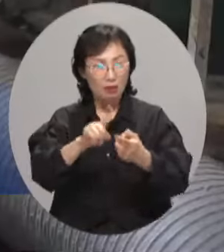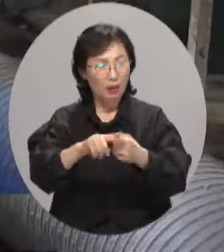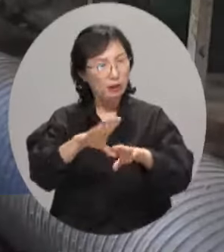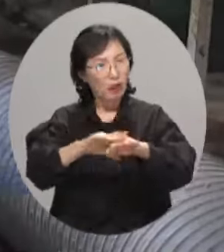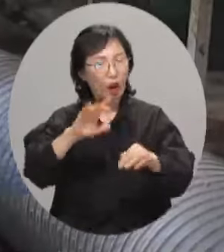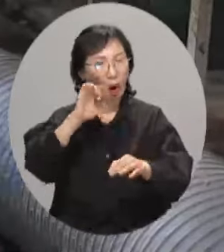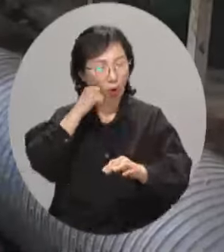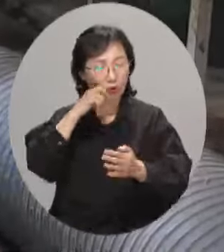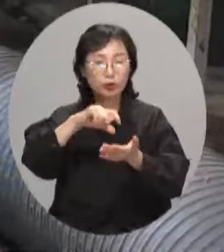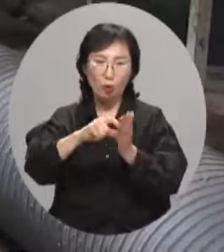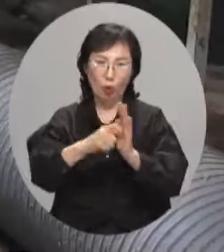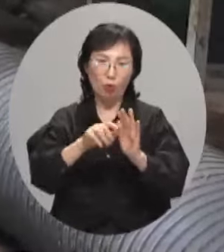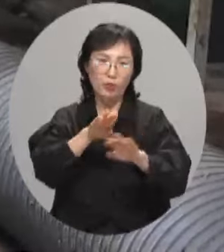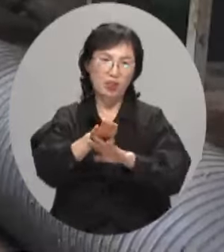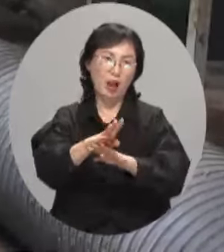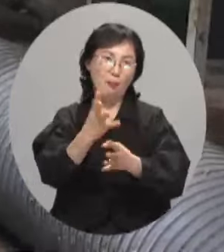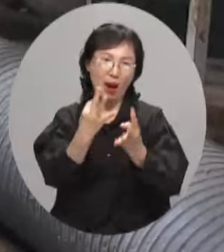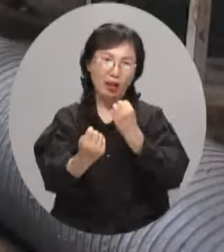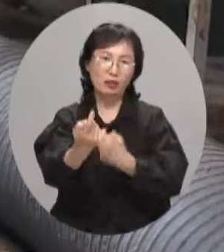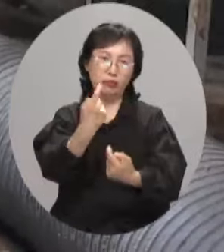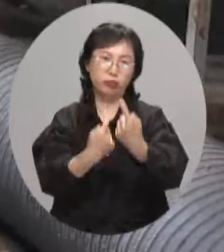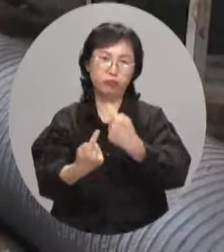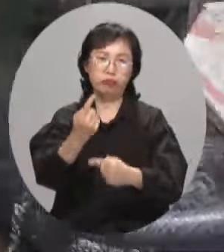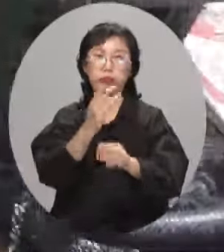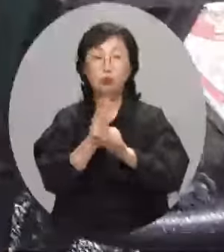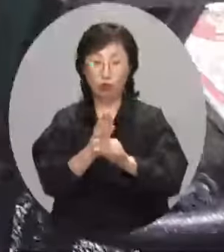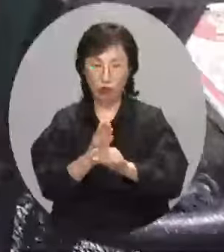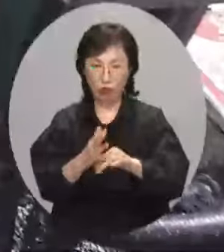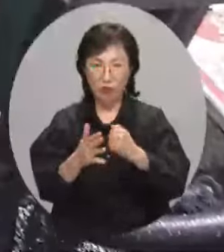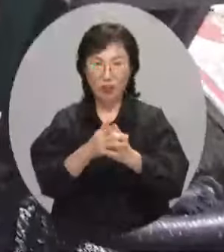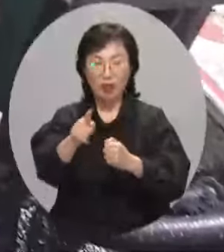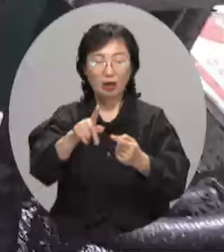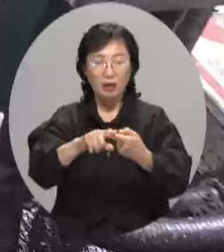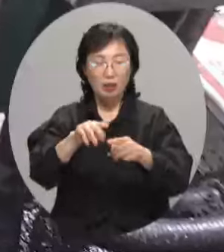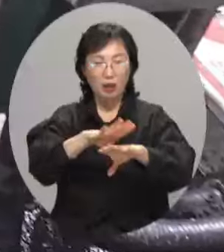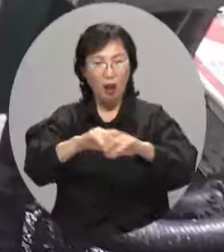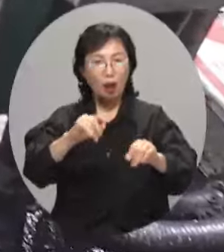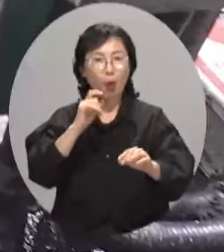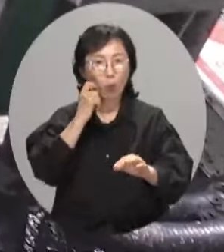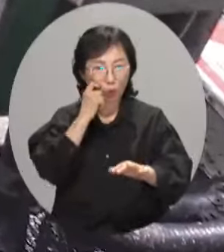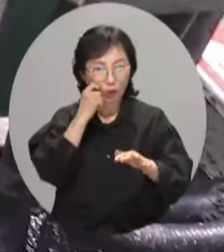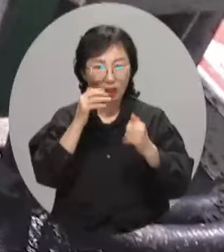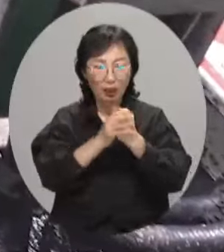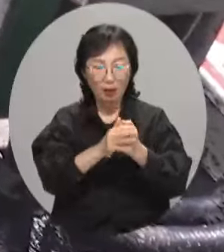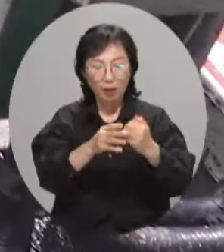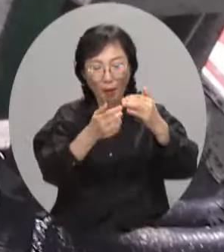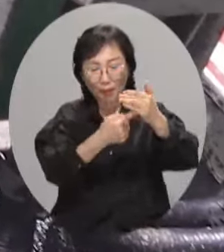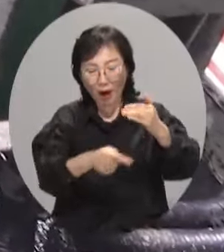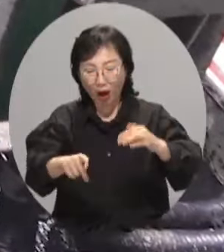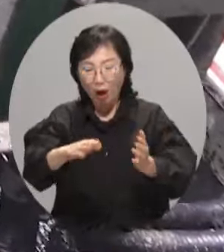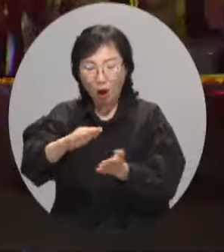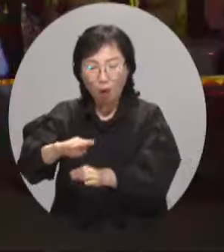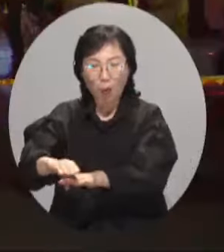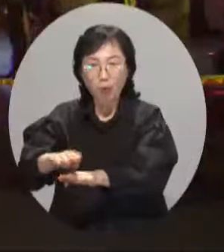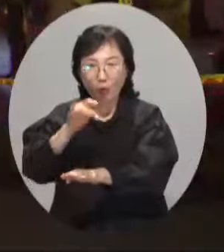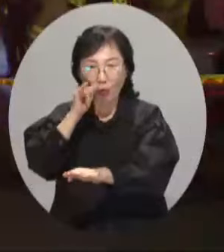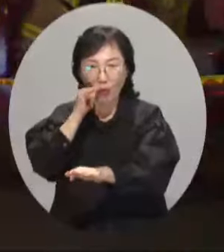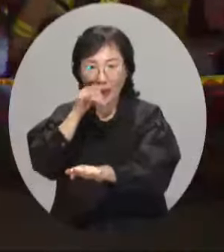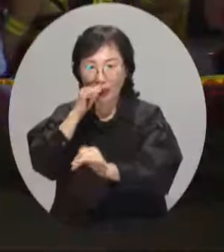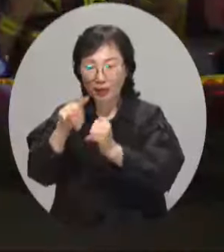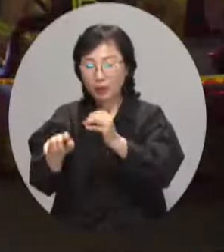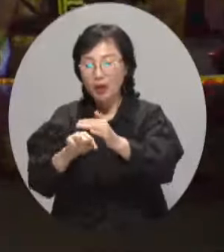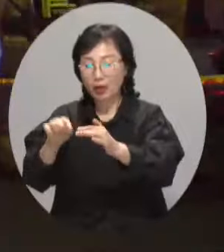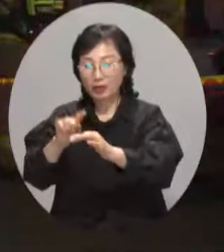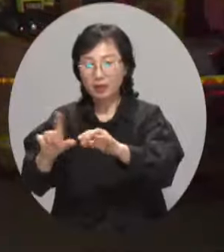정도로 소화조에서 메탄이 채 포집되지도 못한 채 저류조로 이동하고 뒤늦게 메탄가스가